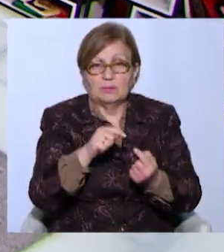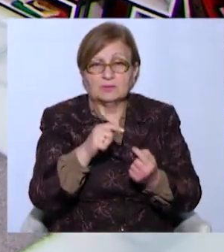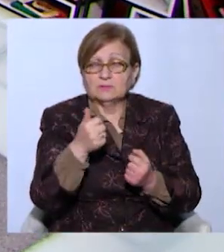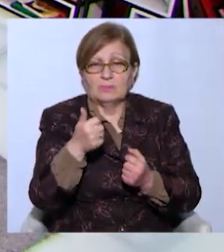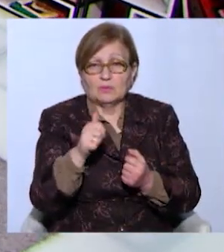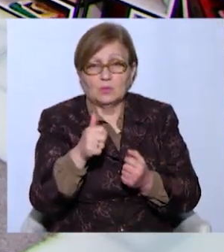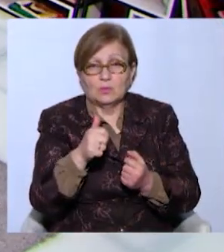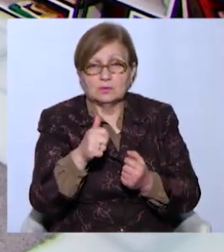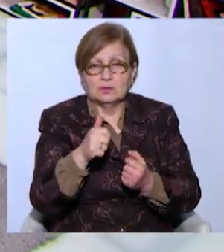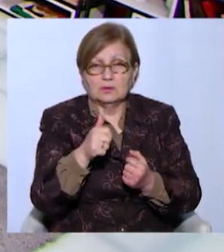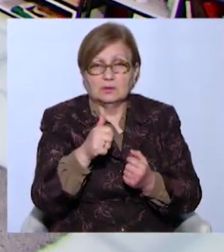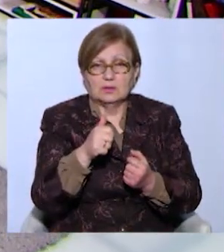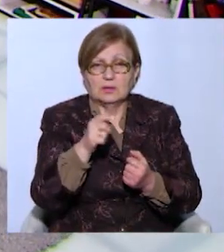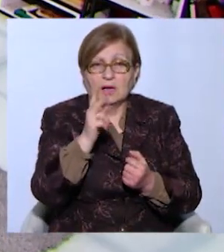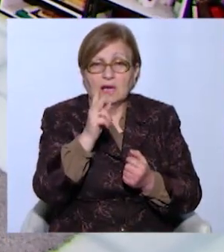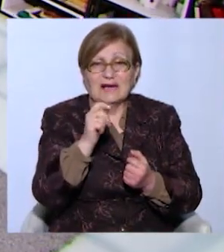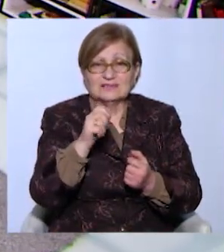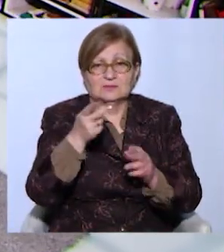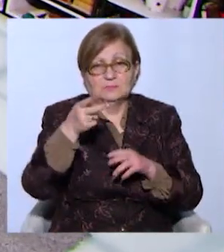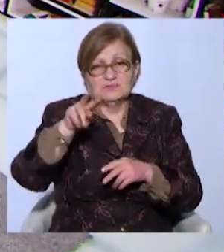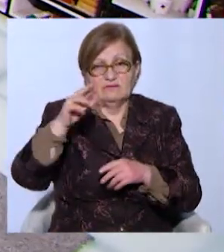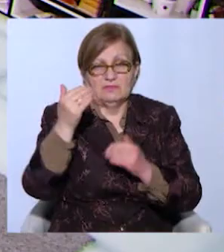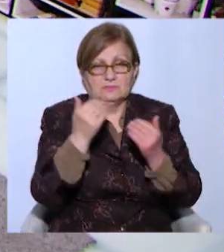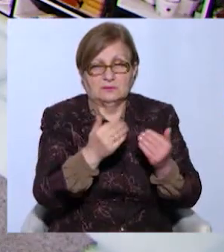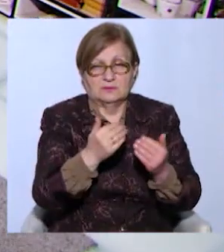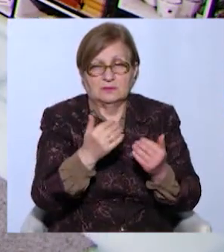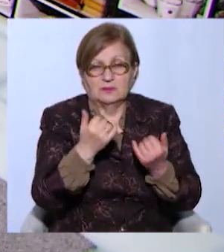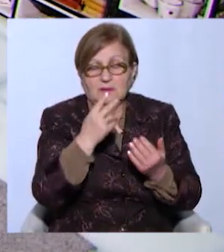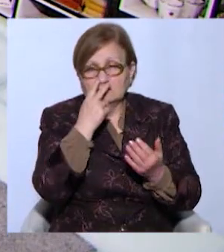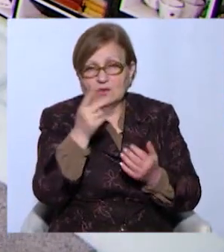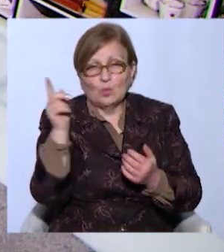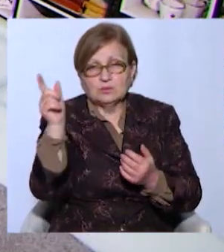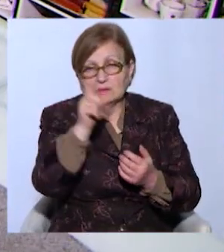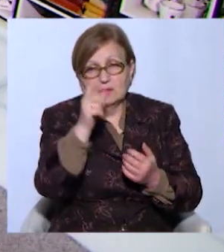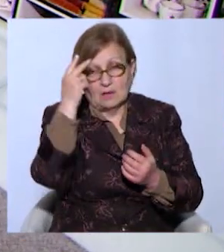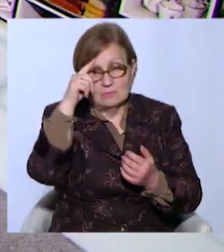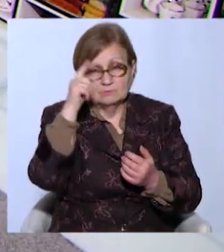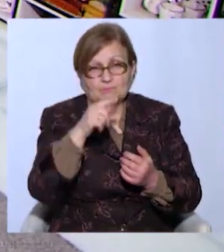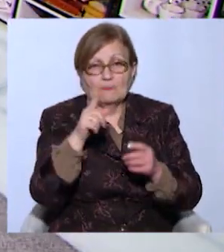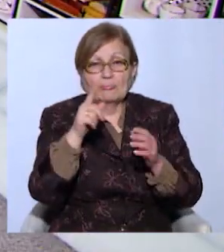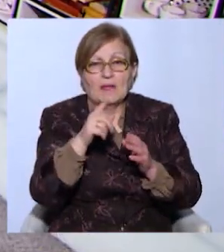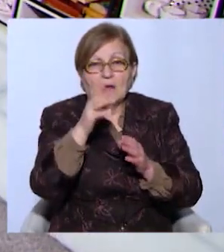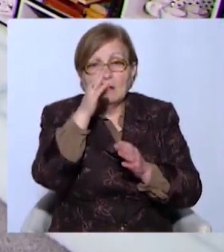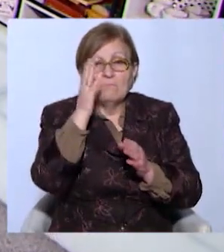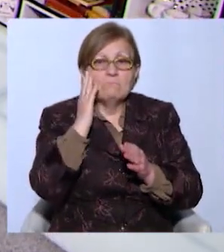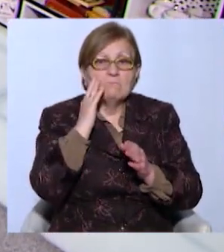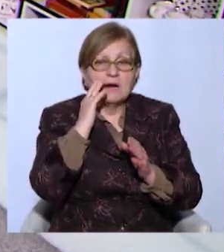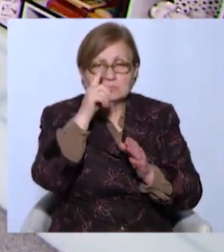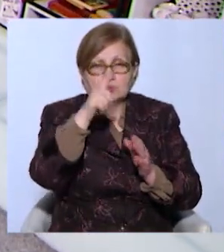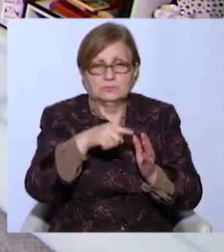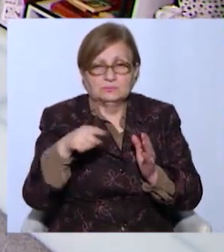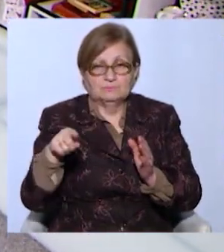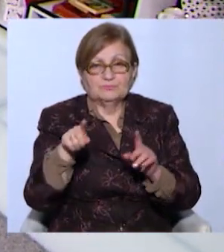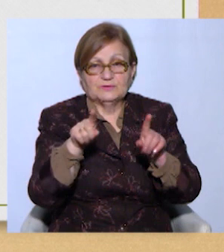როგორც კათეტების კვადრატები. მოდით გადავიდეთ ამოცანებს. მართკუთხა სამკუთხედის კათეტები ისე